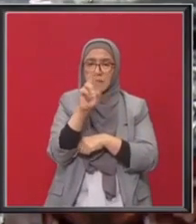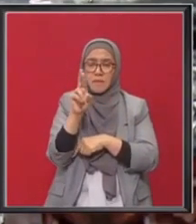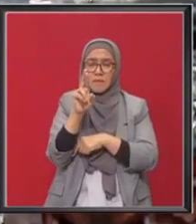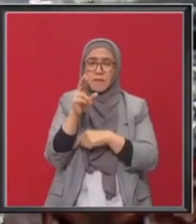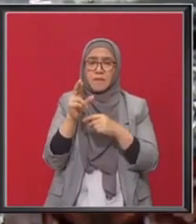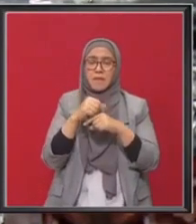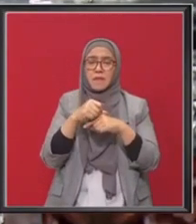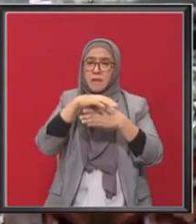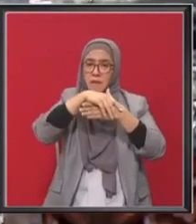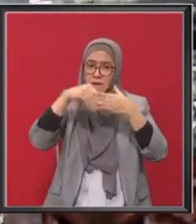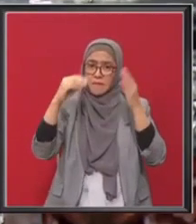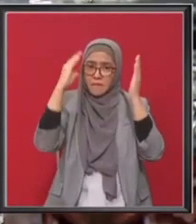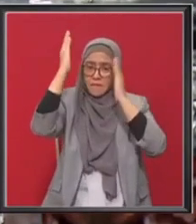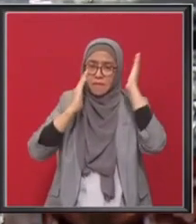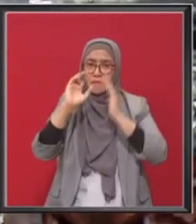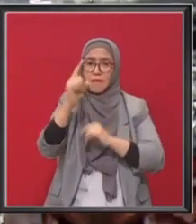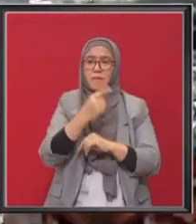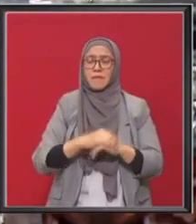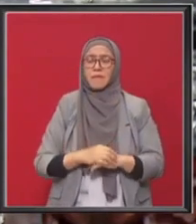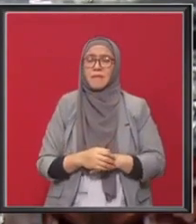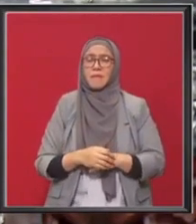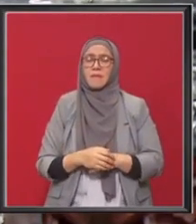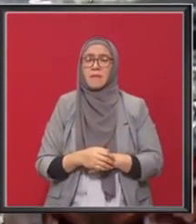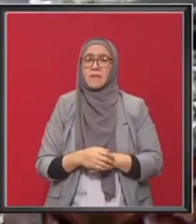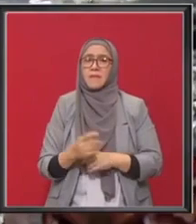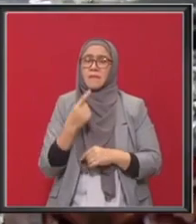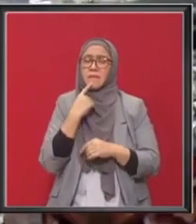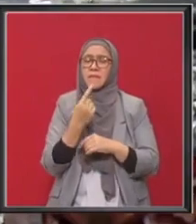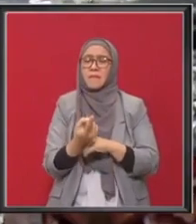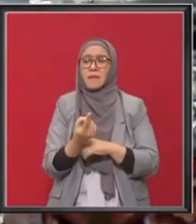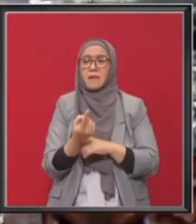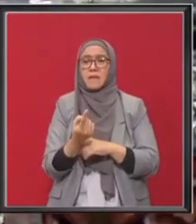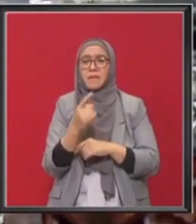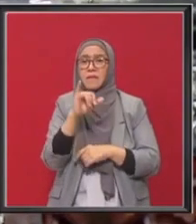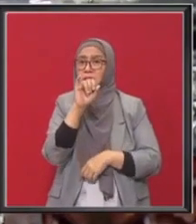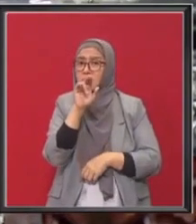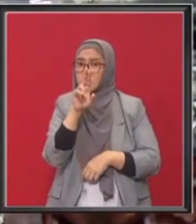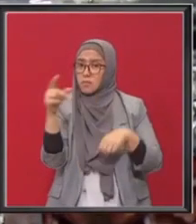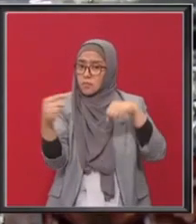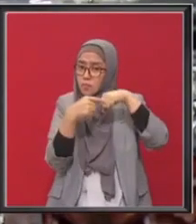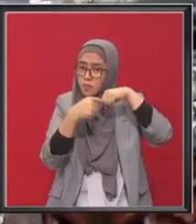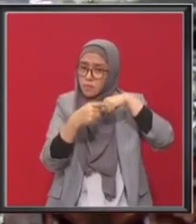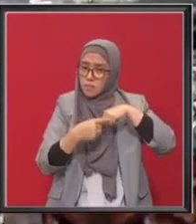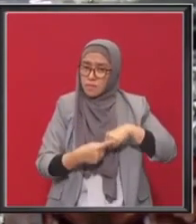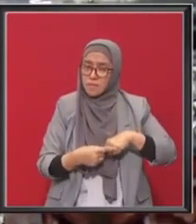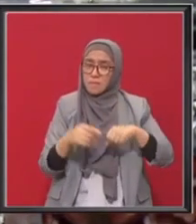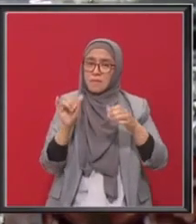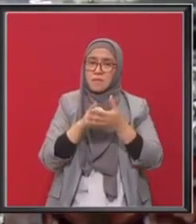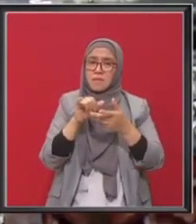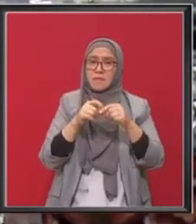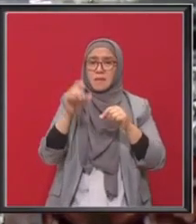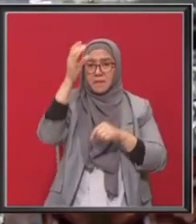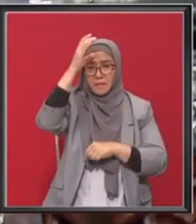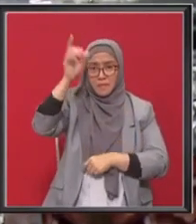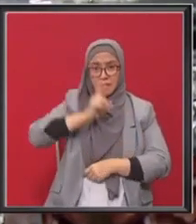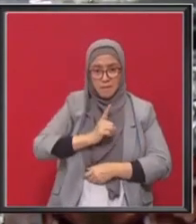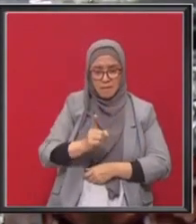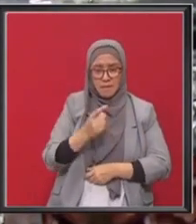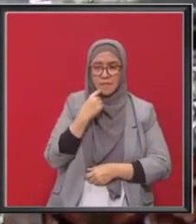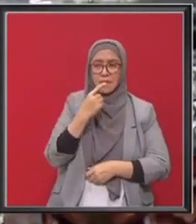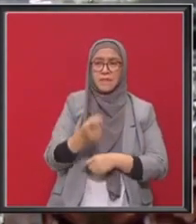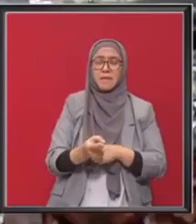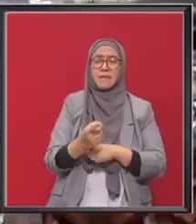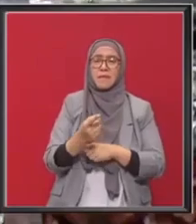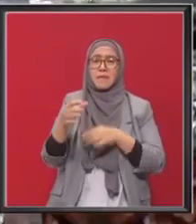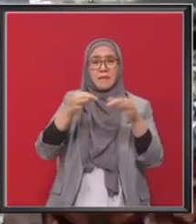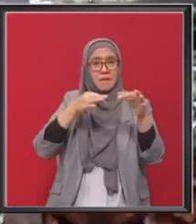maka bagi saya dalami super tuduhan konsep Islam al-bayyina tuh ada magnetnya ah keterangan itu misteri badatang oleh